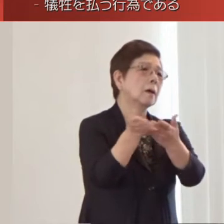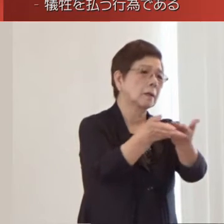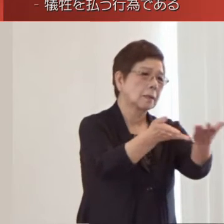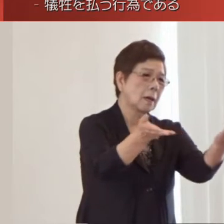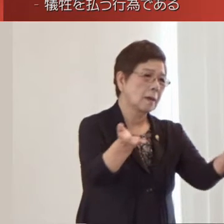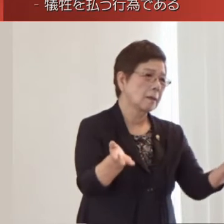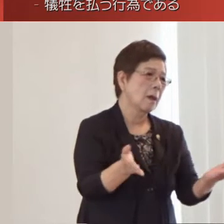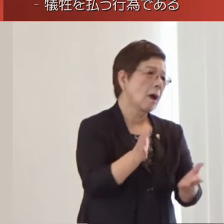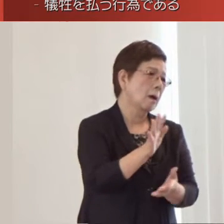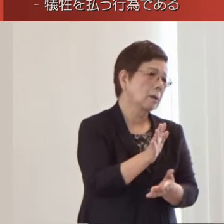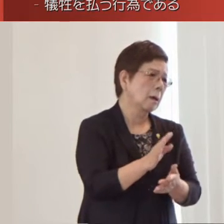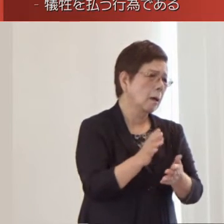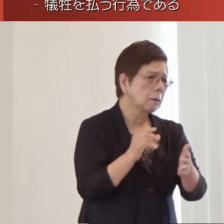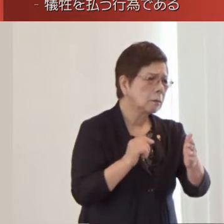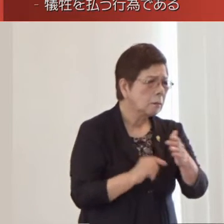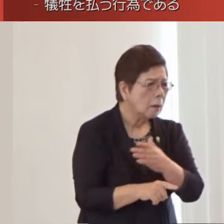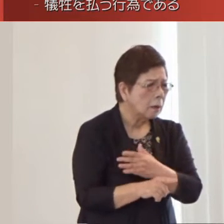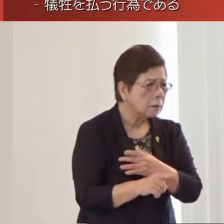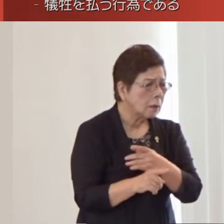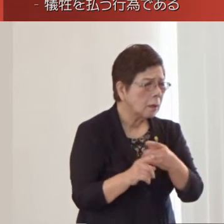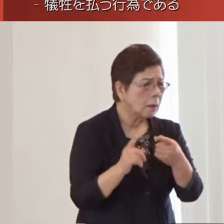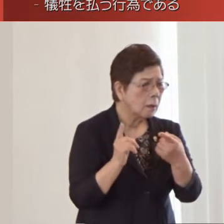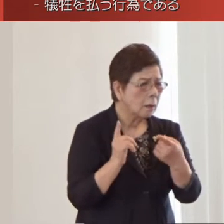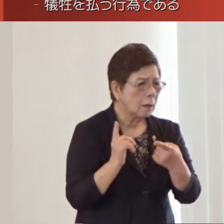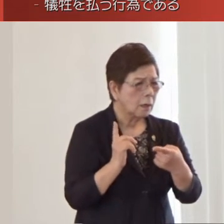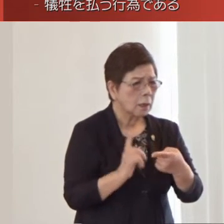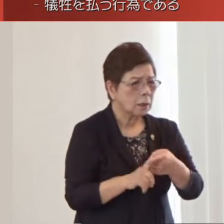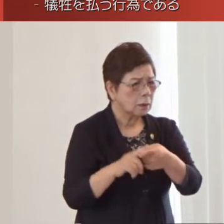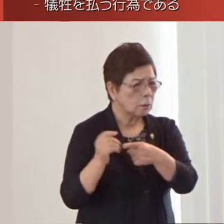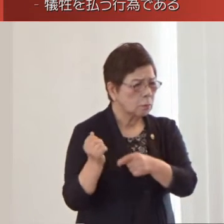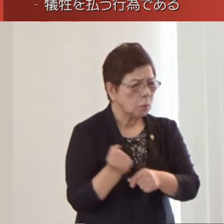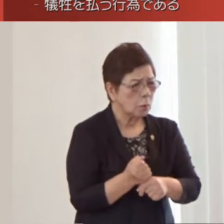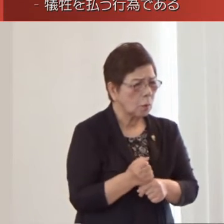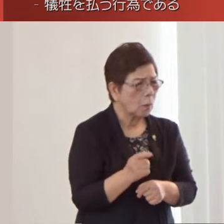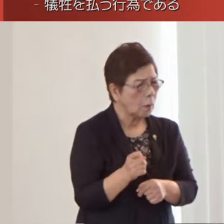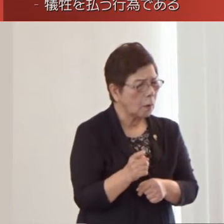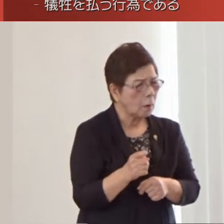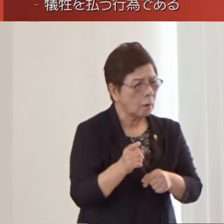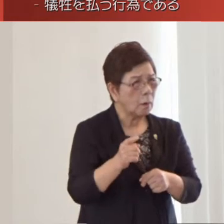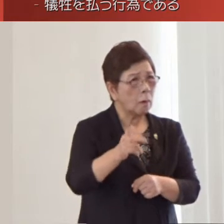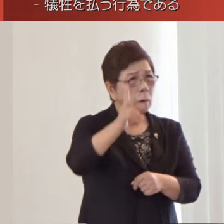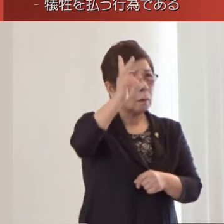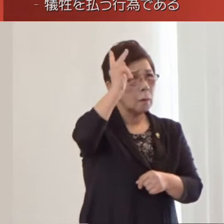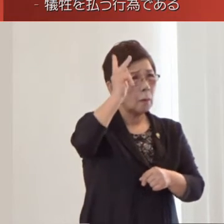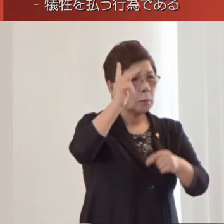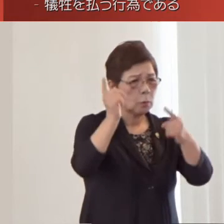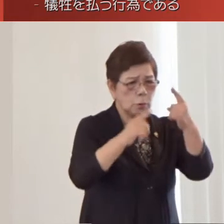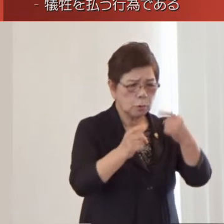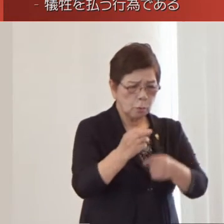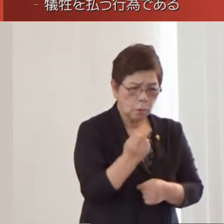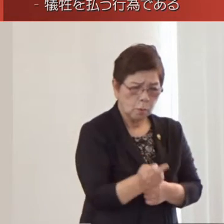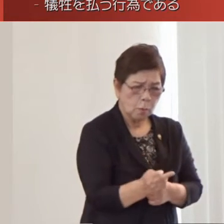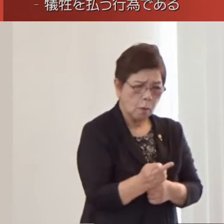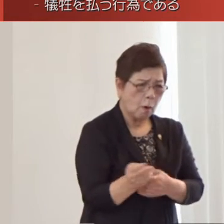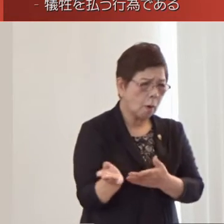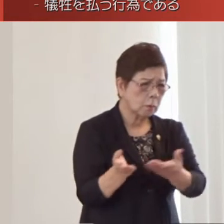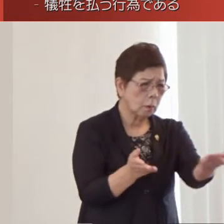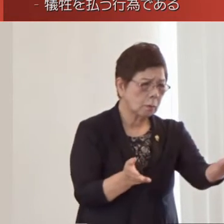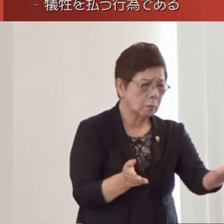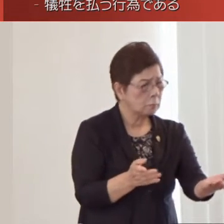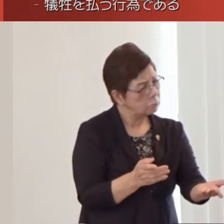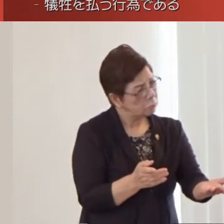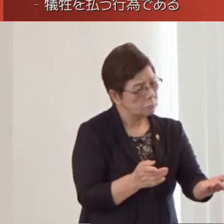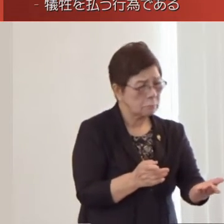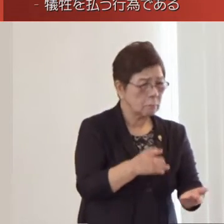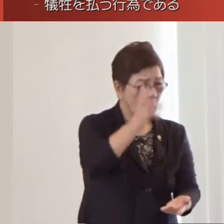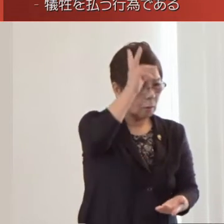なぜキリスト教は神が一人子を与えるなんて面倒くさいことをするのかとよく言われるんですね。そんなことをしなくたって